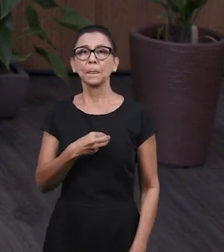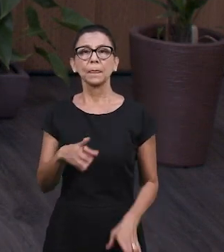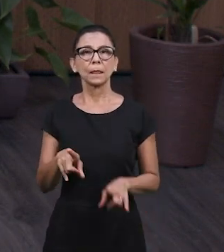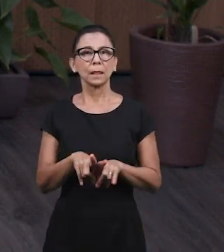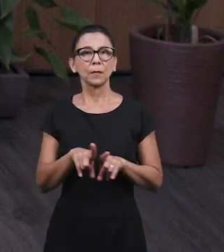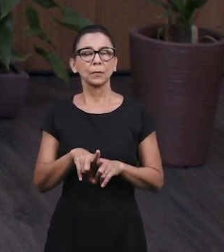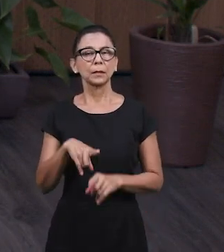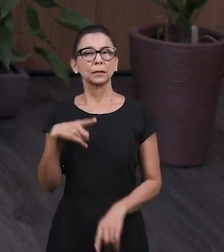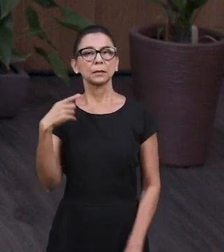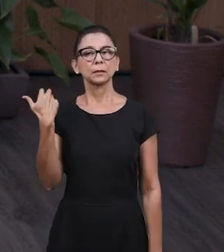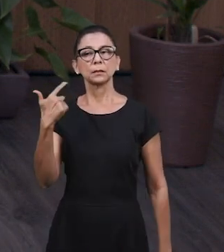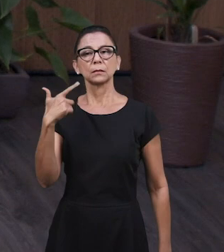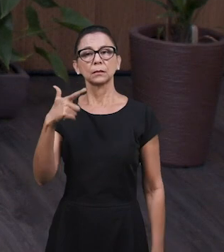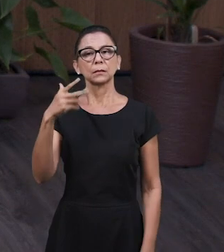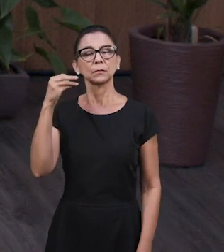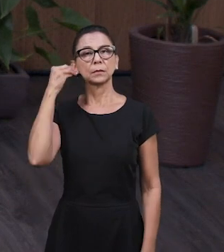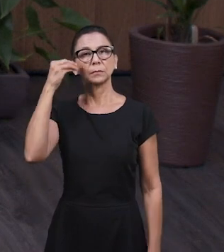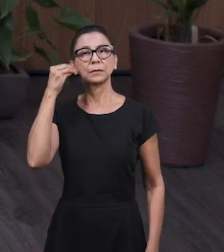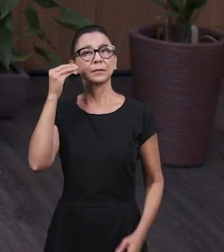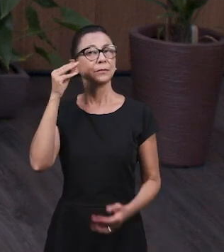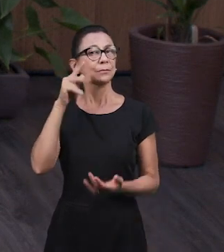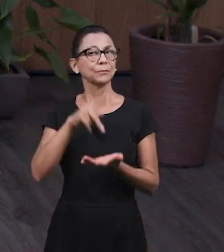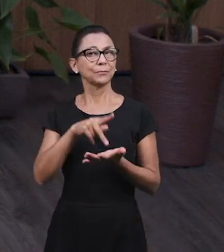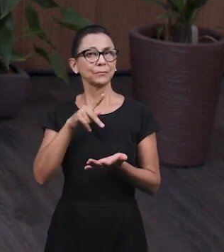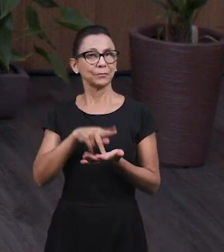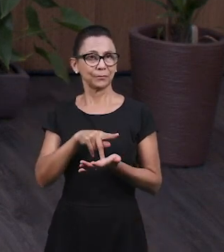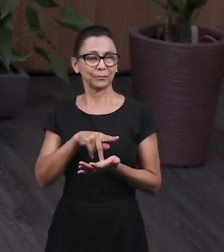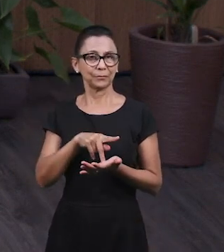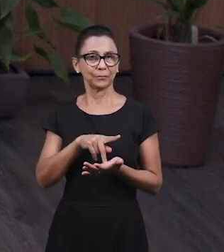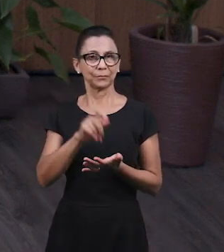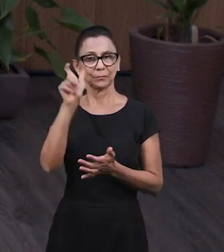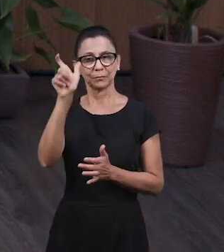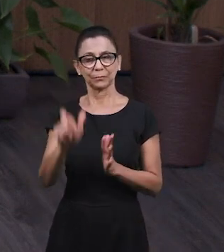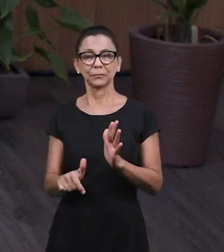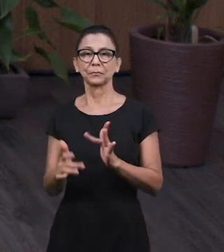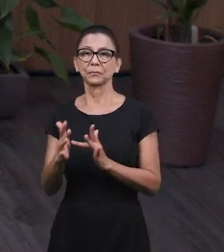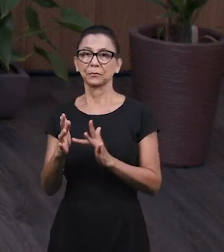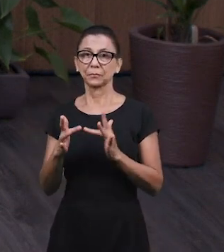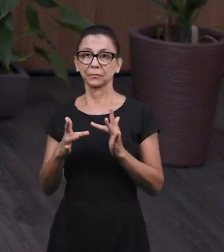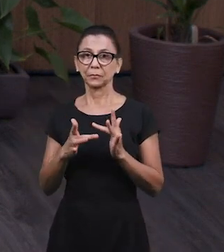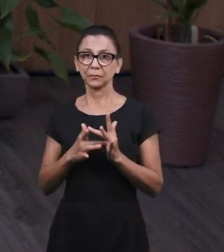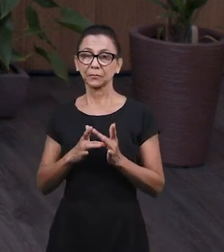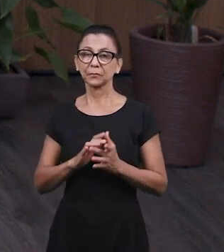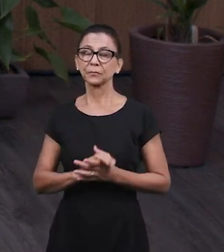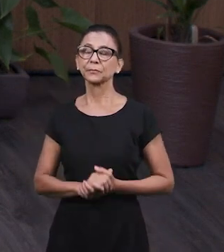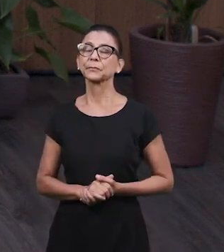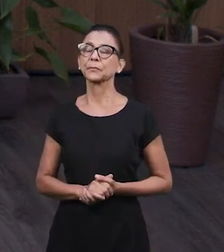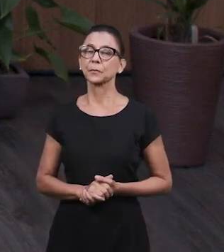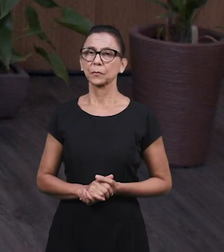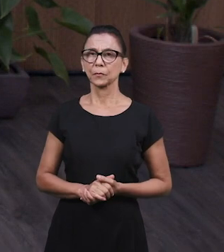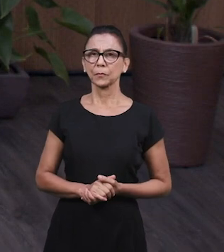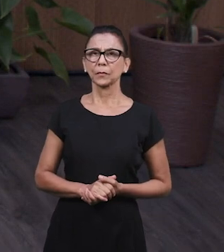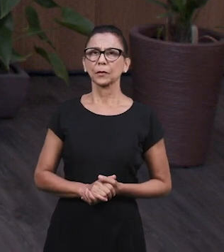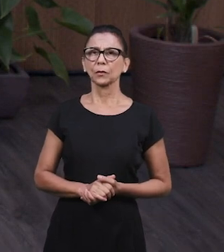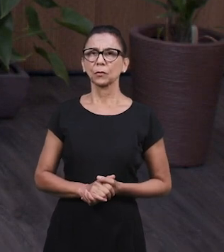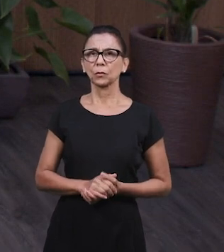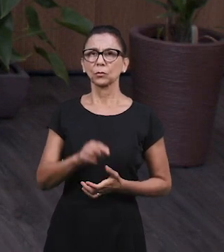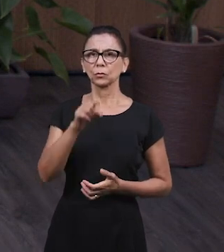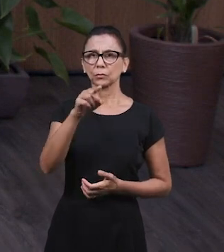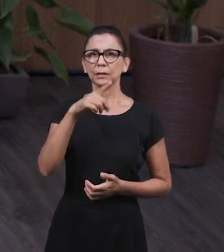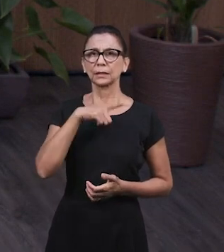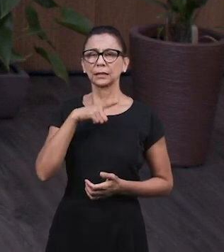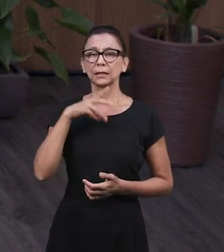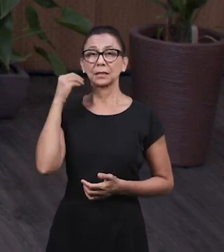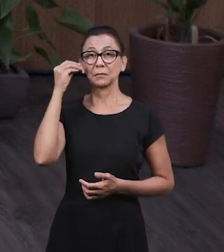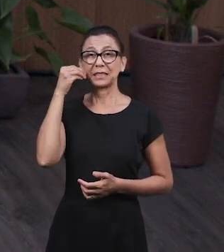il n'a pas une expérience véritable avec le Seigneur Jésus. Parce que quand l'homme il a une